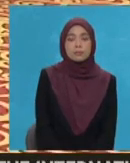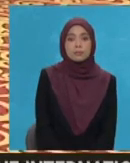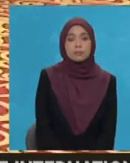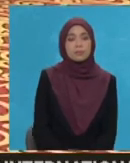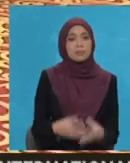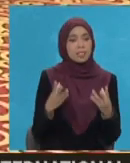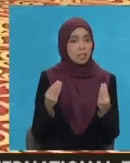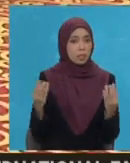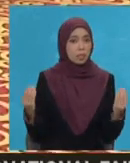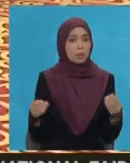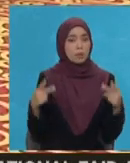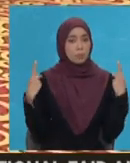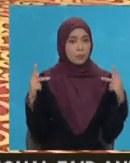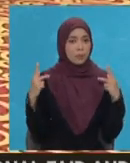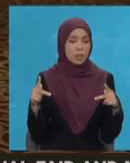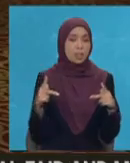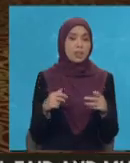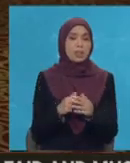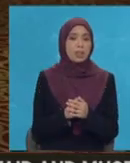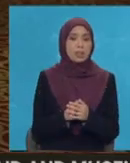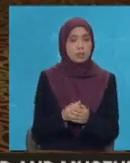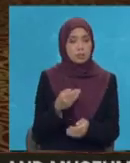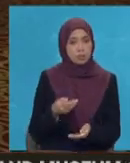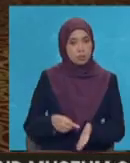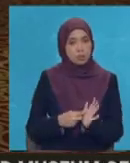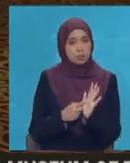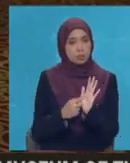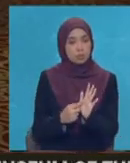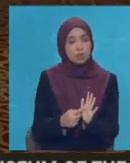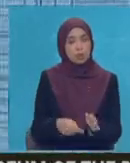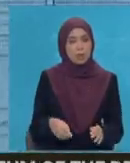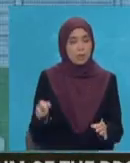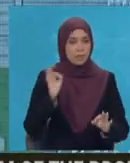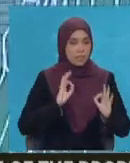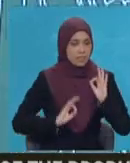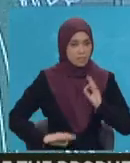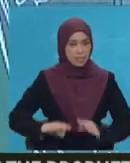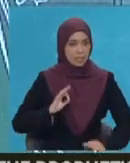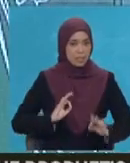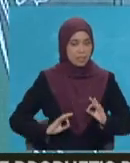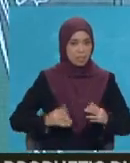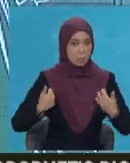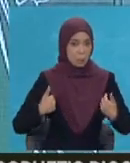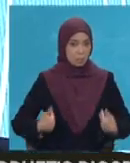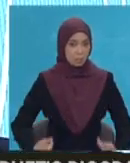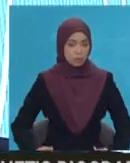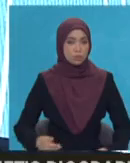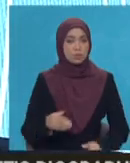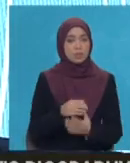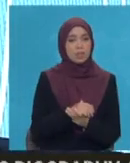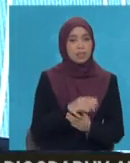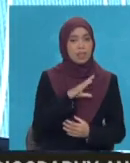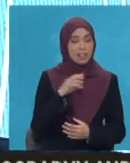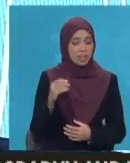berbagai pengusaha menyertai acara ini yang memamerkan fashion pakaian makanan dan produk kecantikan acara